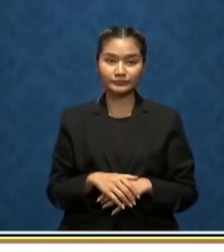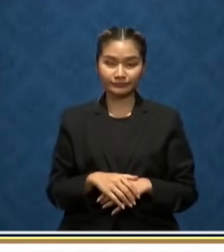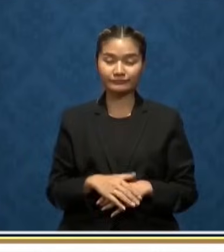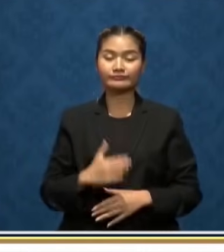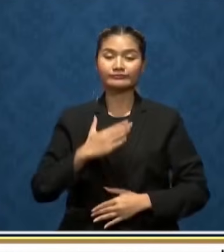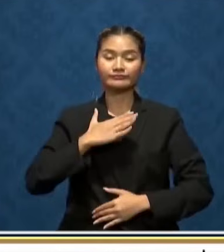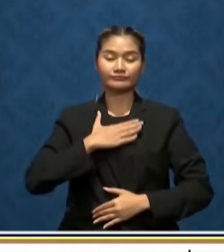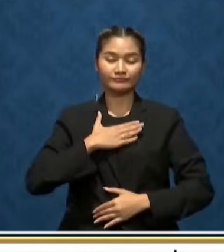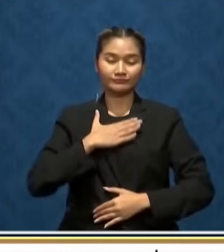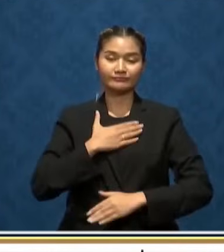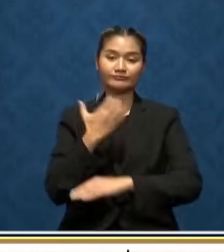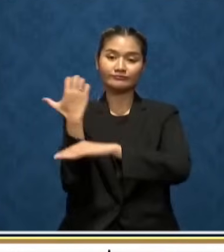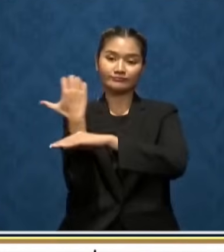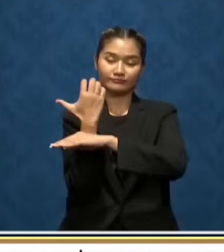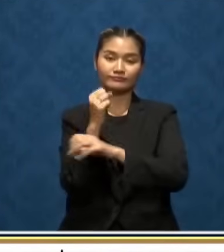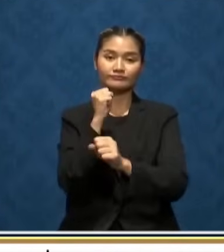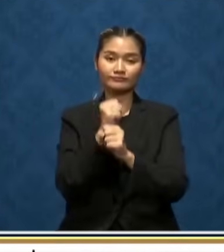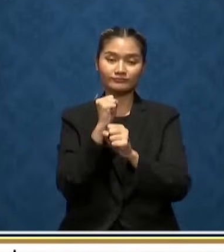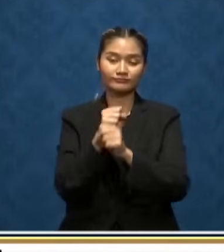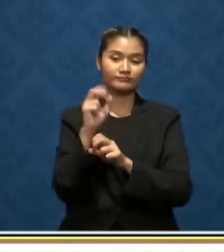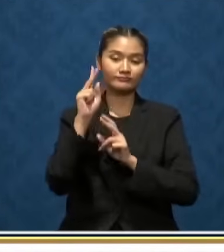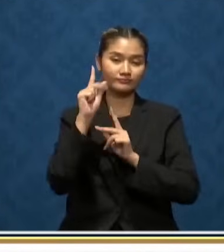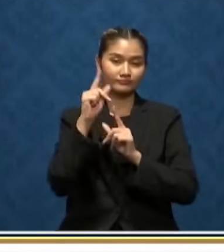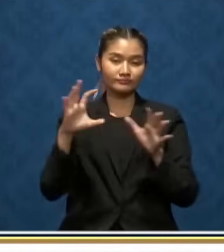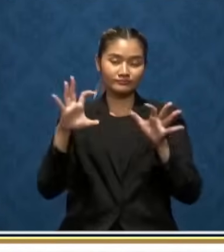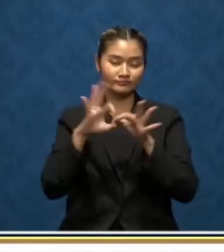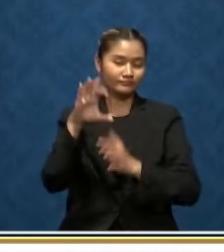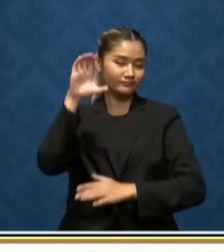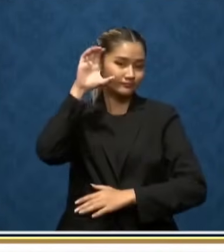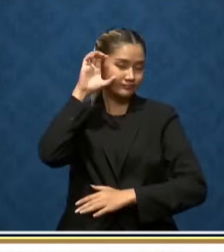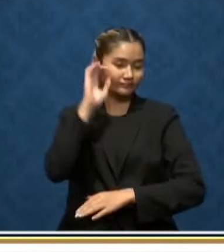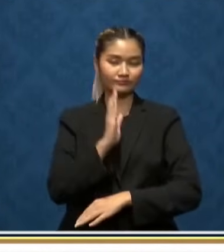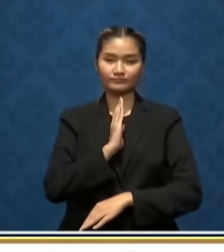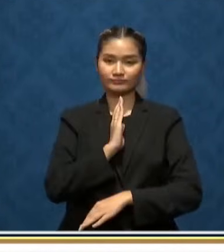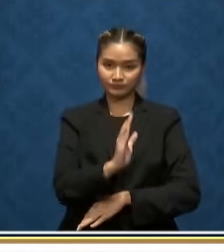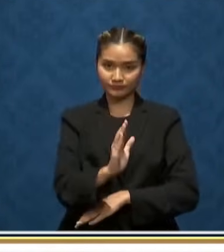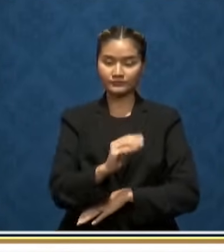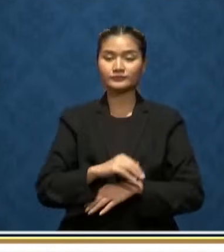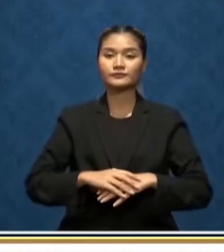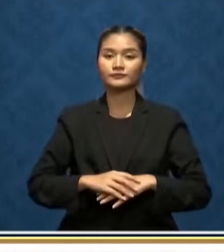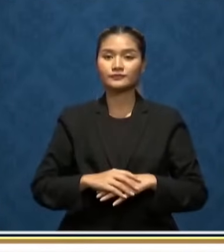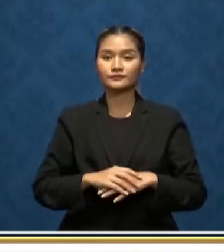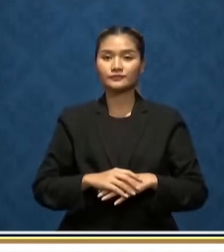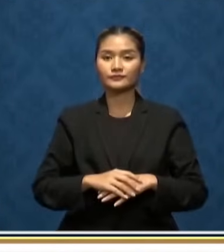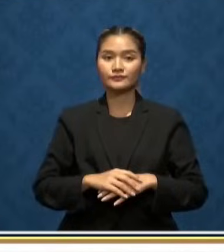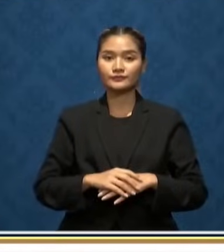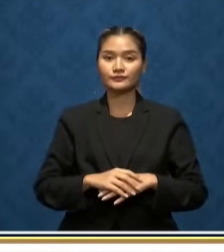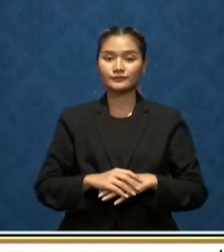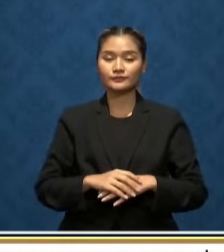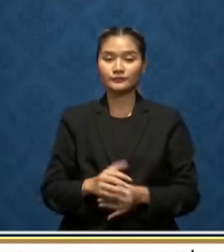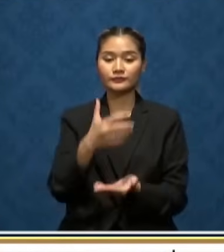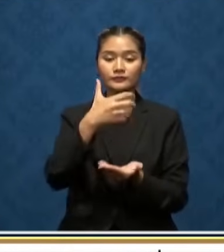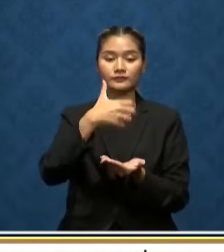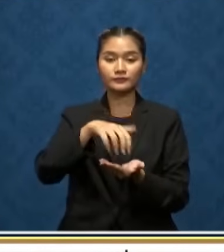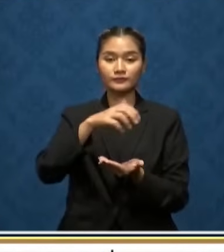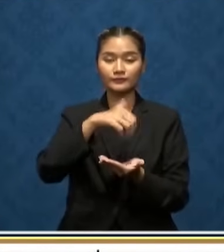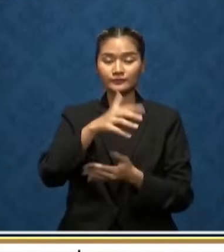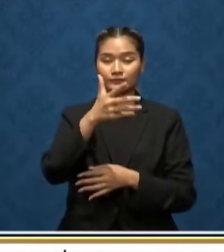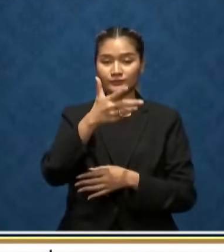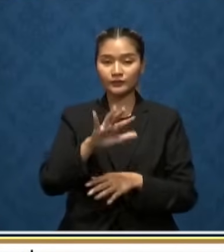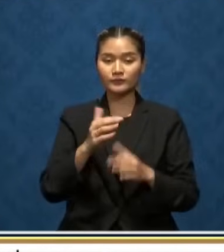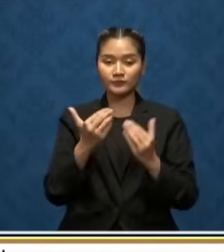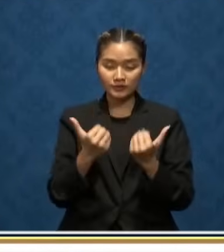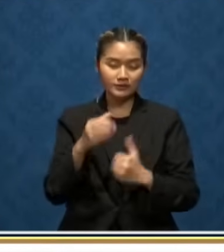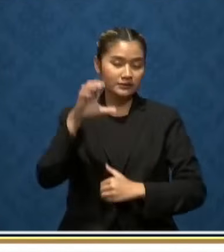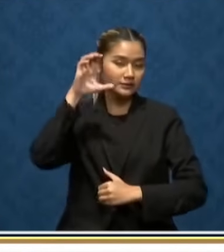ถือและขณะเดียวกันอย่างที่ท่านผู้อำนวยการได้เรียนท่านผู้ทรงเกียรติแล้วว่าเราได้รับ